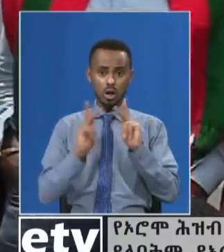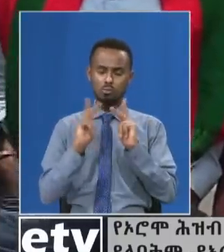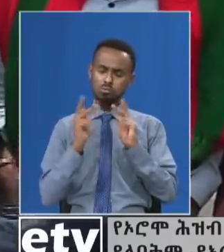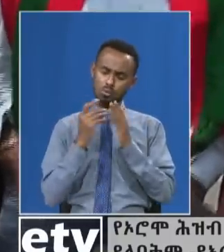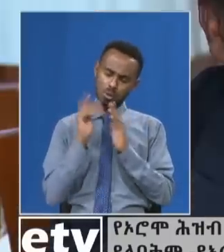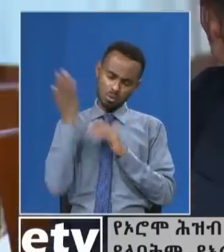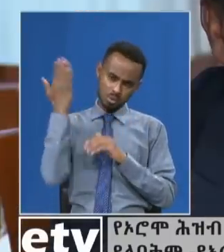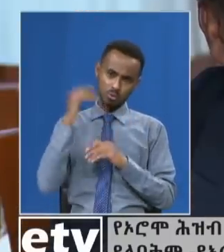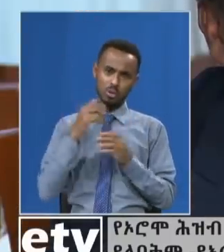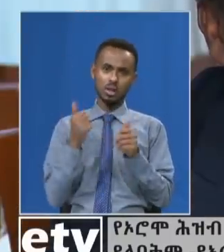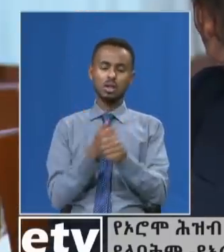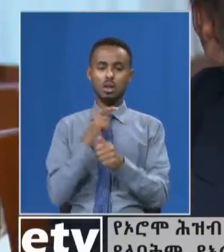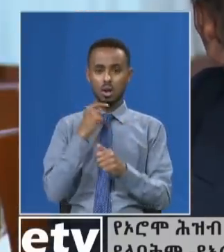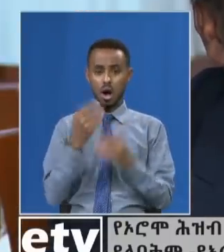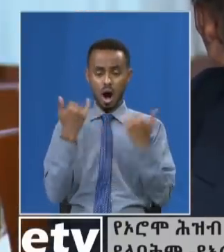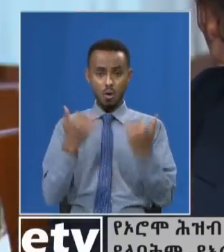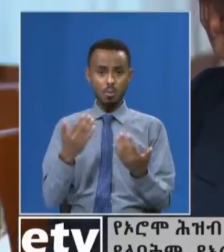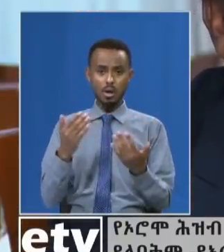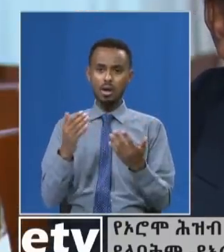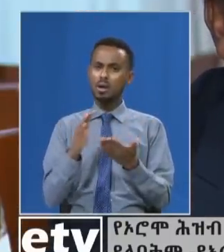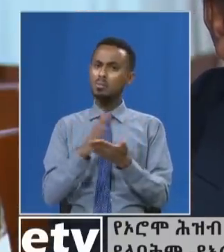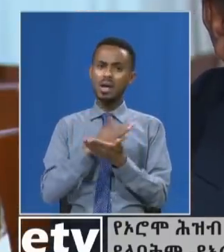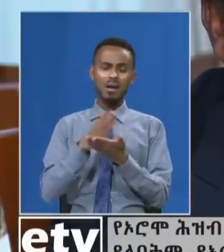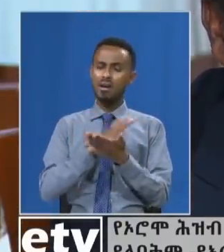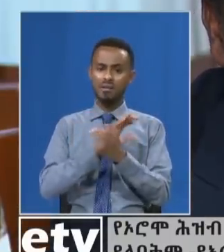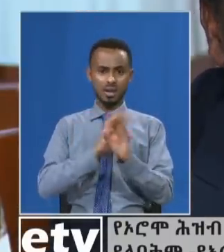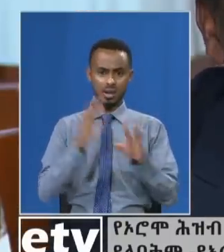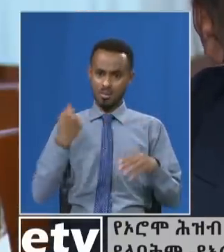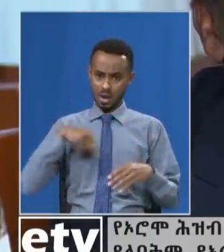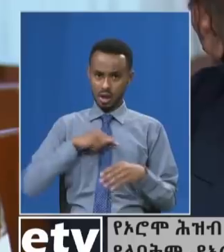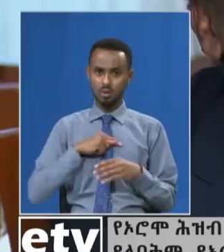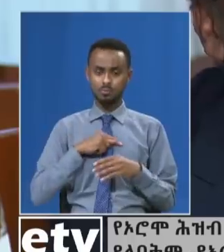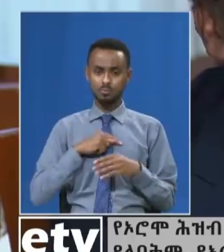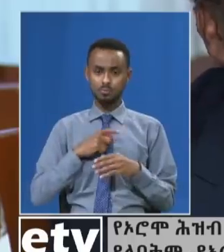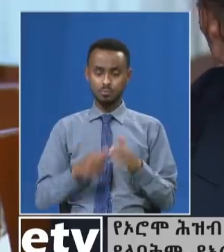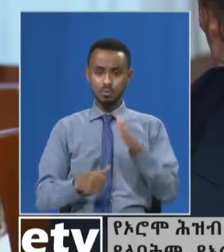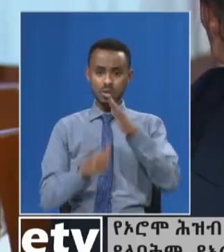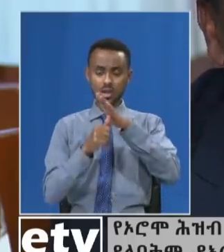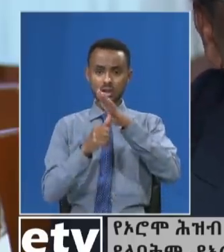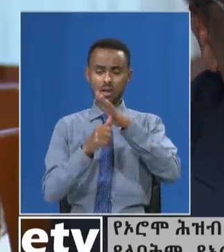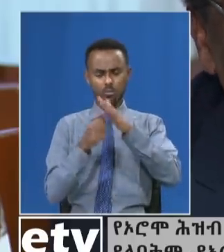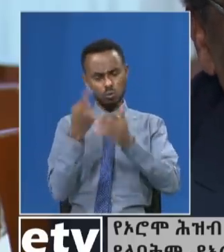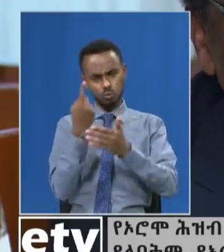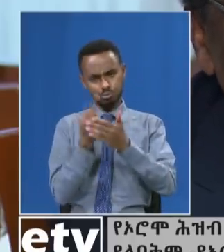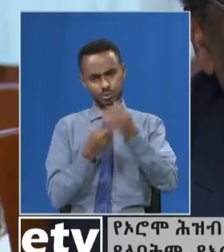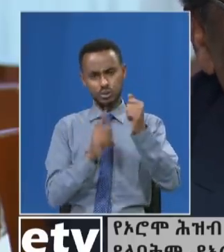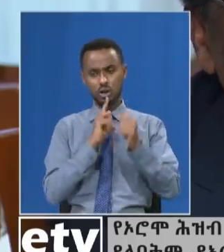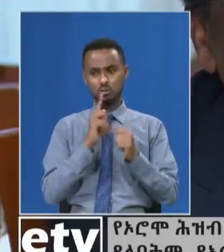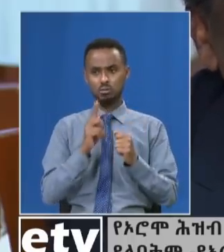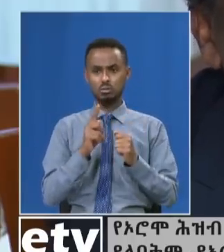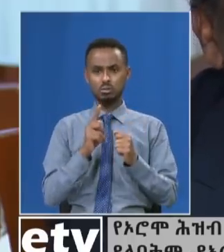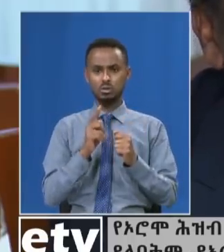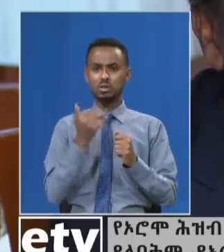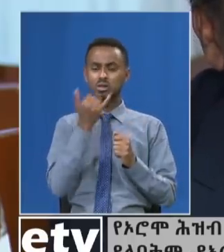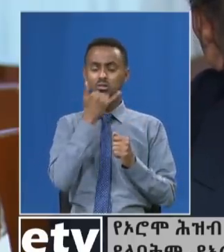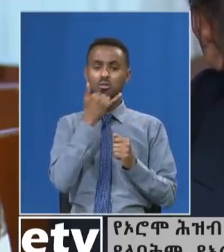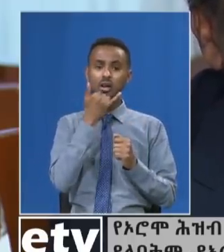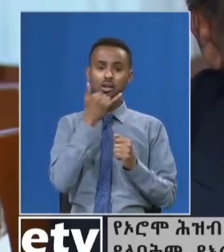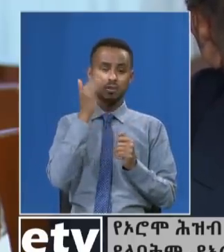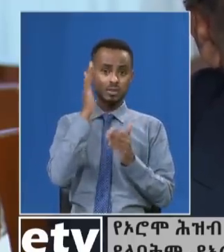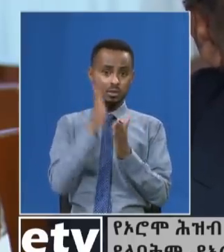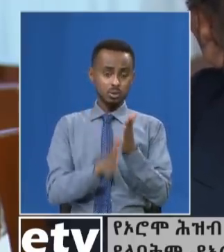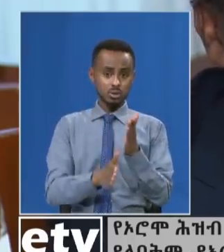የቀድሞ ነው ይላሉ። አሁንም መከፋፈል የለም ለኛ። ሊቀመንበሩ ብቻ ነው ጥፋት